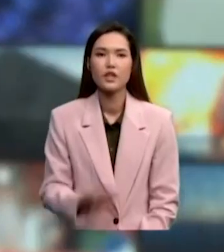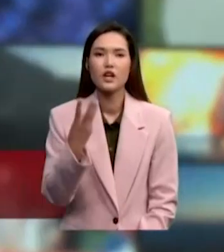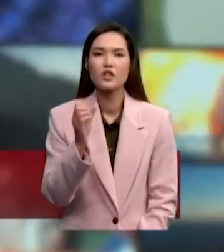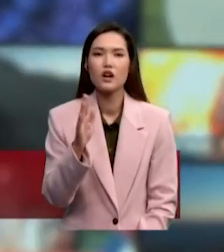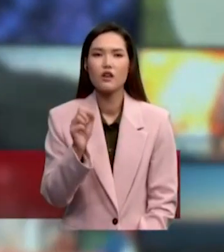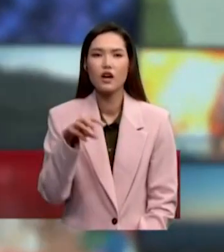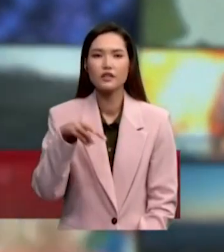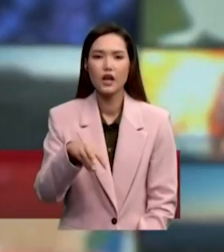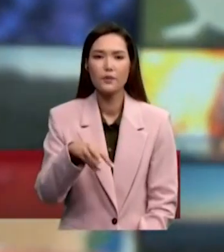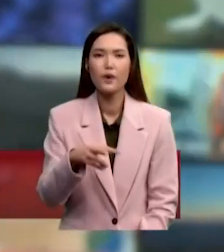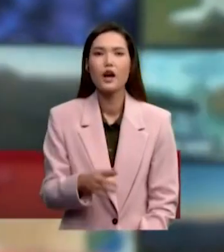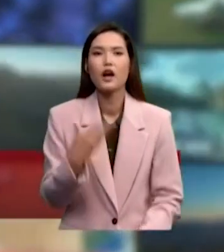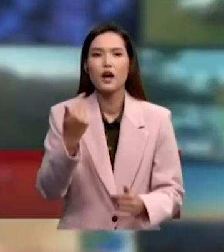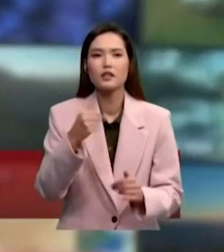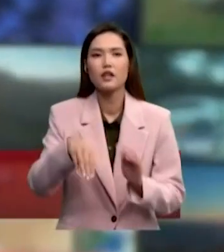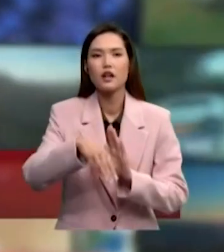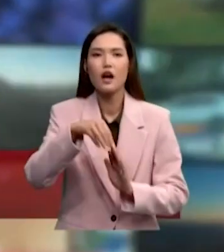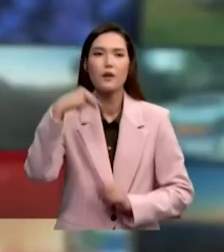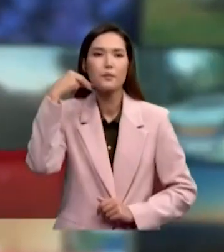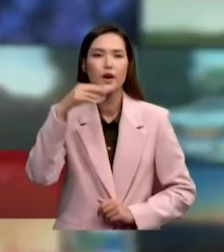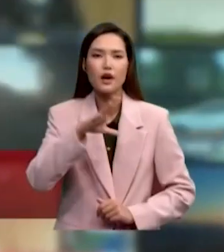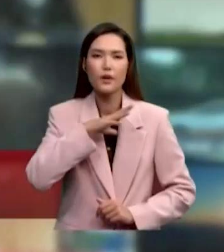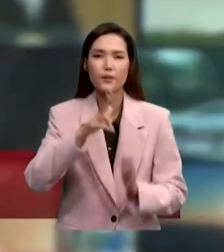Шавкат Мирзиёев кезектен тыс президент сайлауында